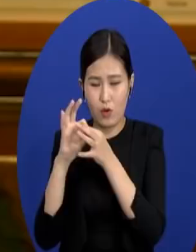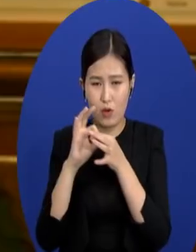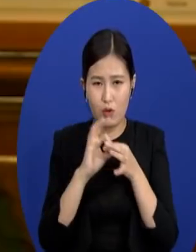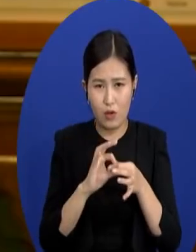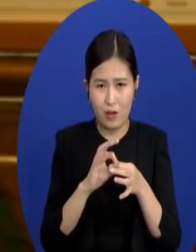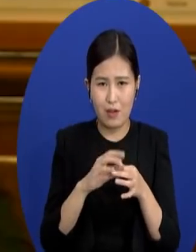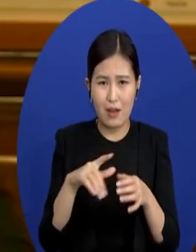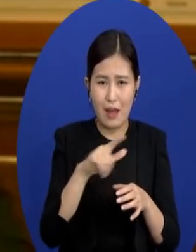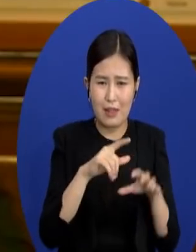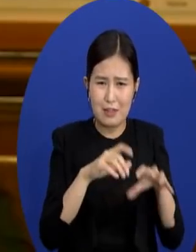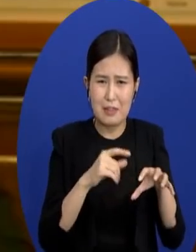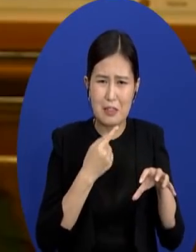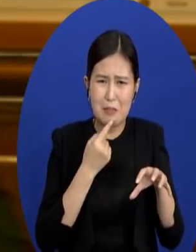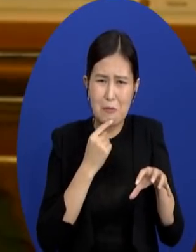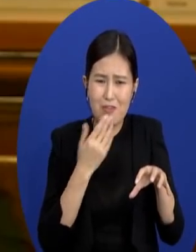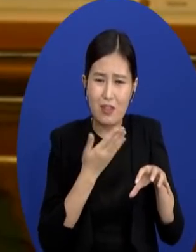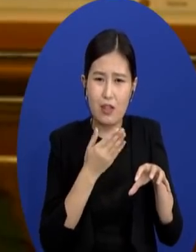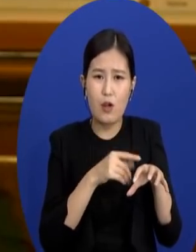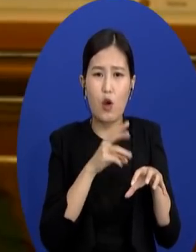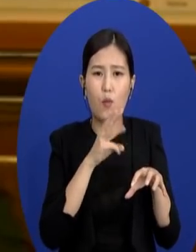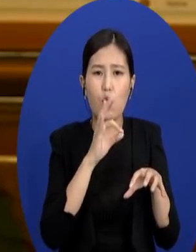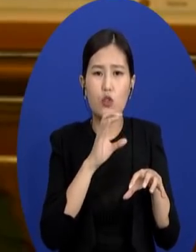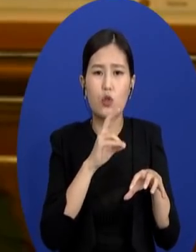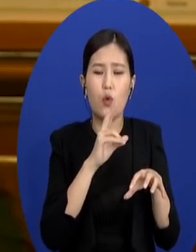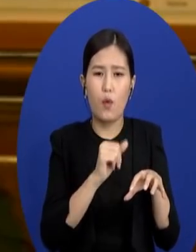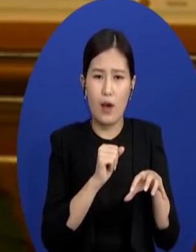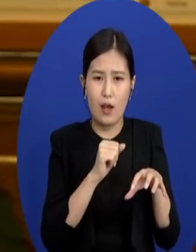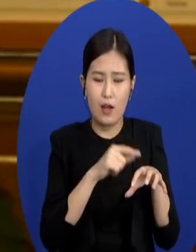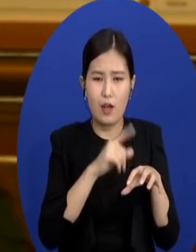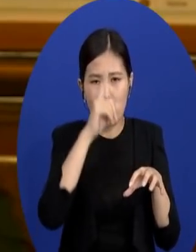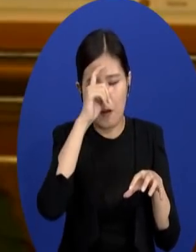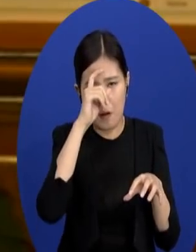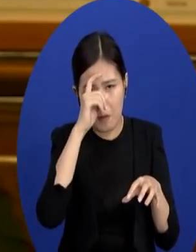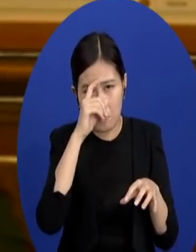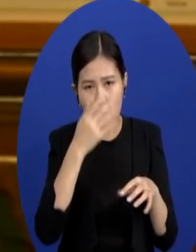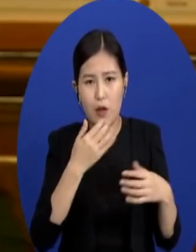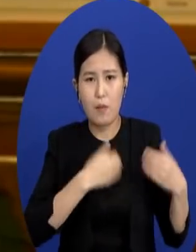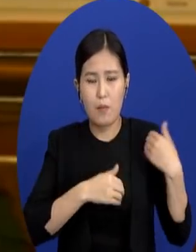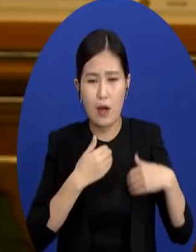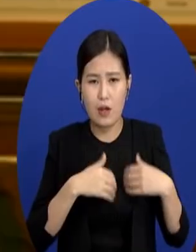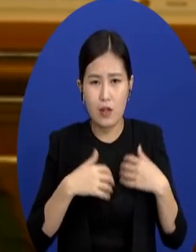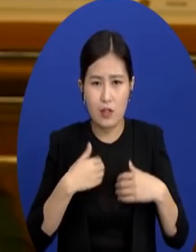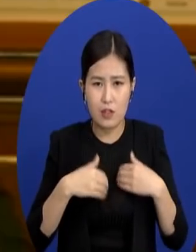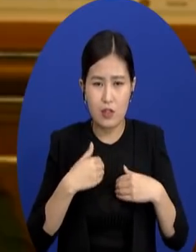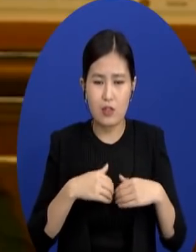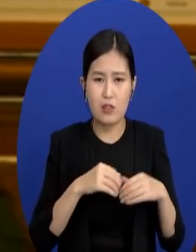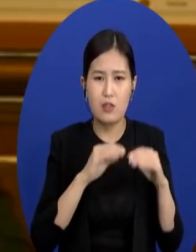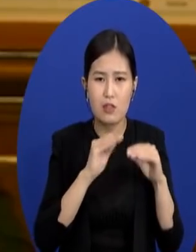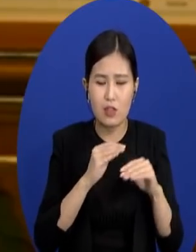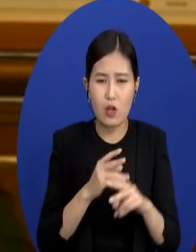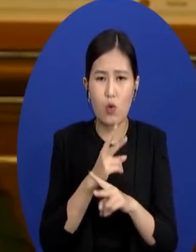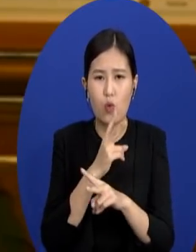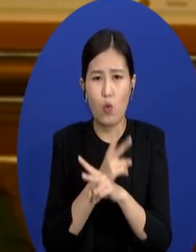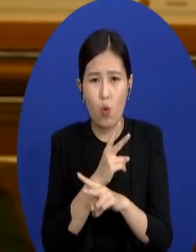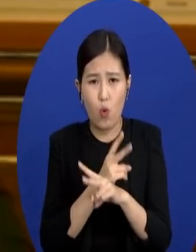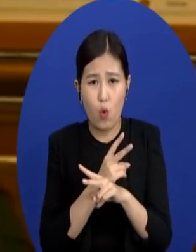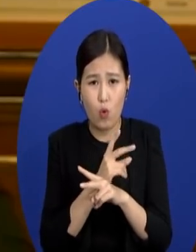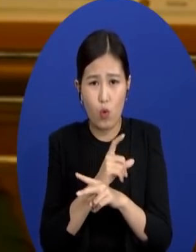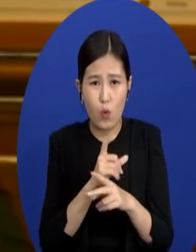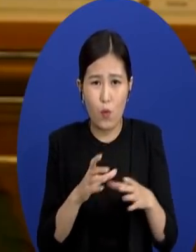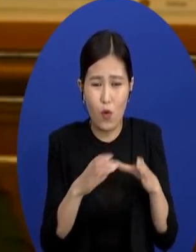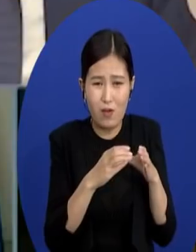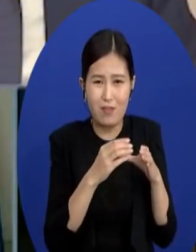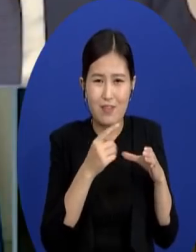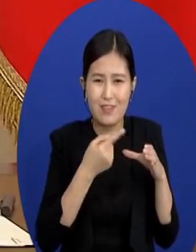байгаа Москва хотын эмч, эмнэлгийн ажилчид, багш, сургууль хүмүүжүүлэгчид, за хууль хэрэгжүүлэгчдийг эхэлж вакцинд хамруулах юм